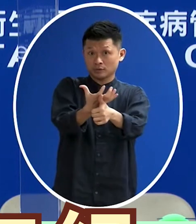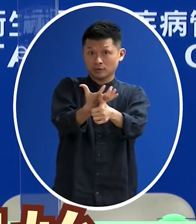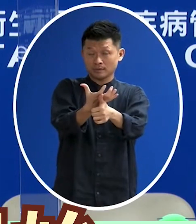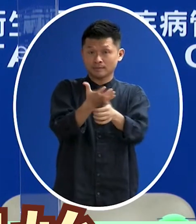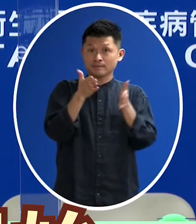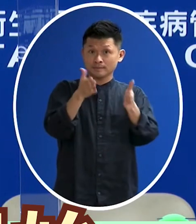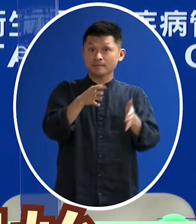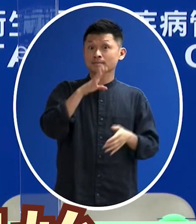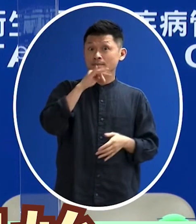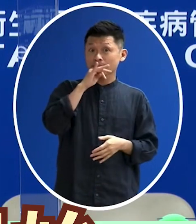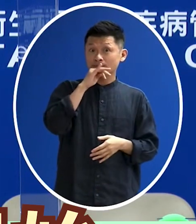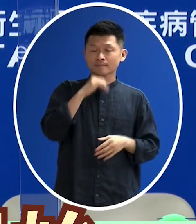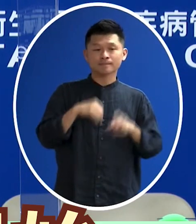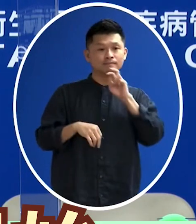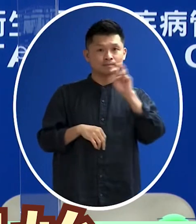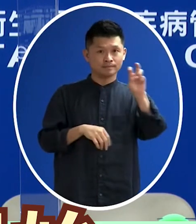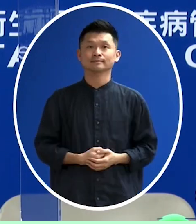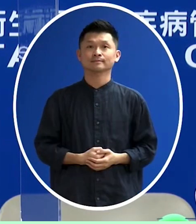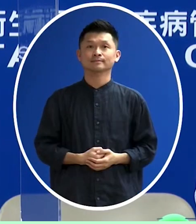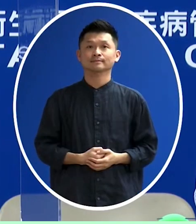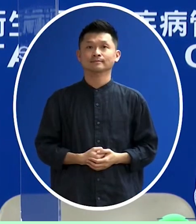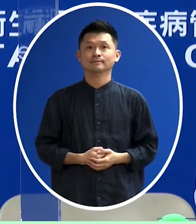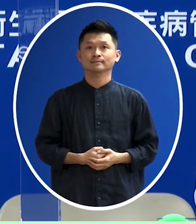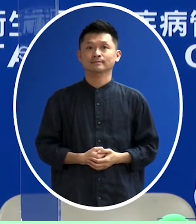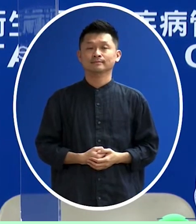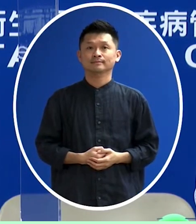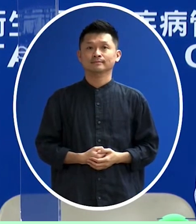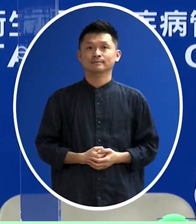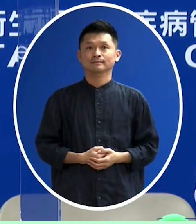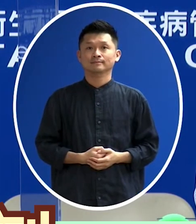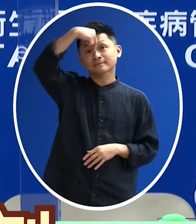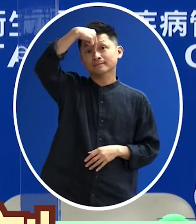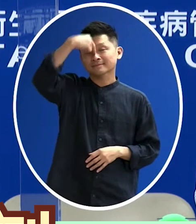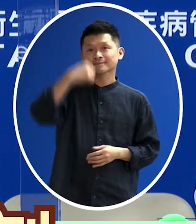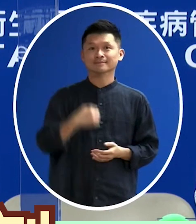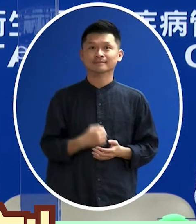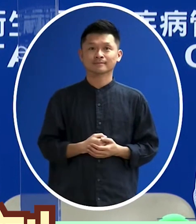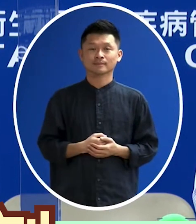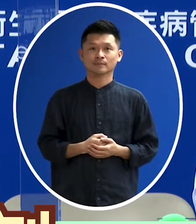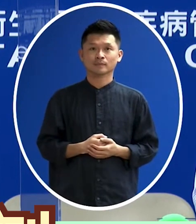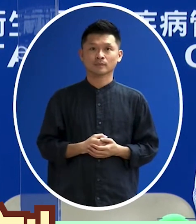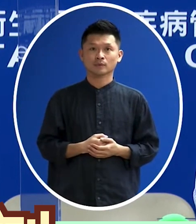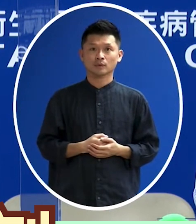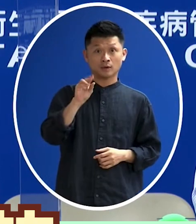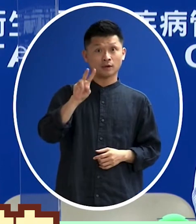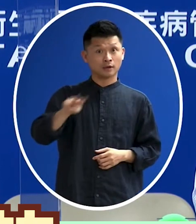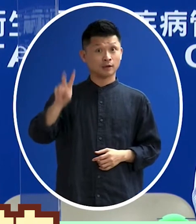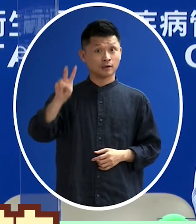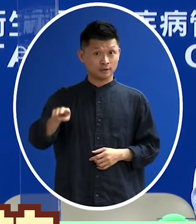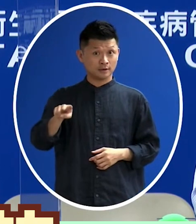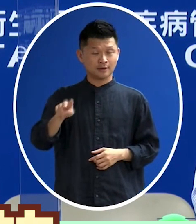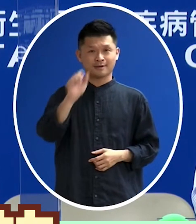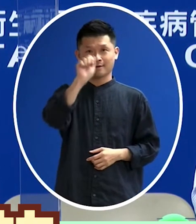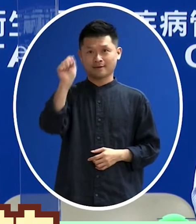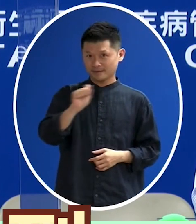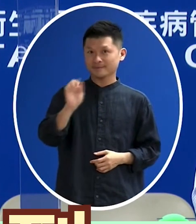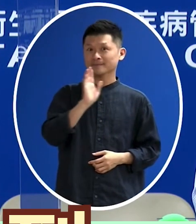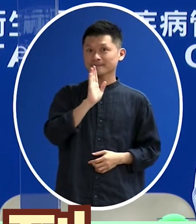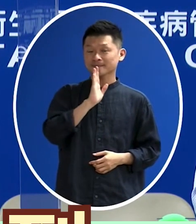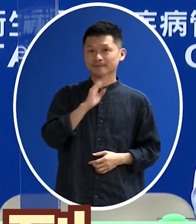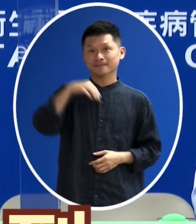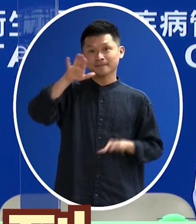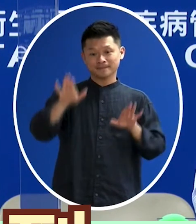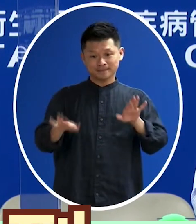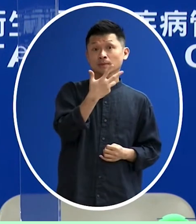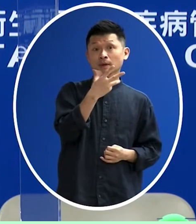用的年纪是从20岁开始。另外，今天下午的58.2万剂是 AZ 的疫苗，今天